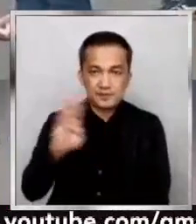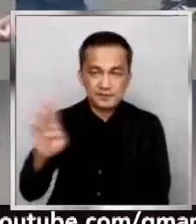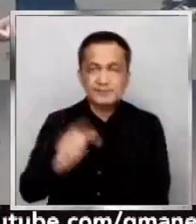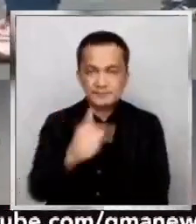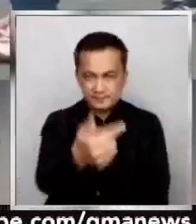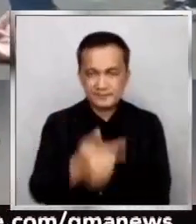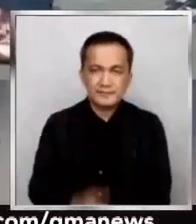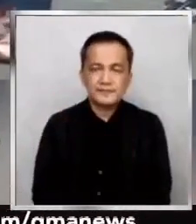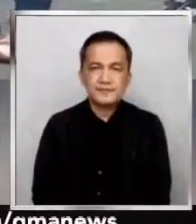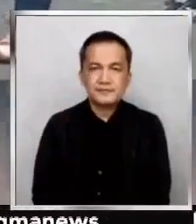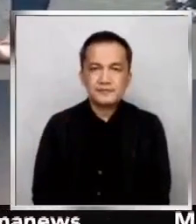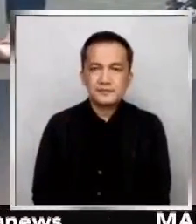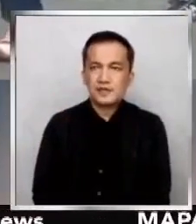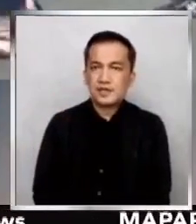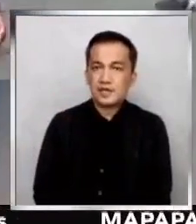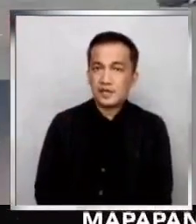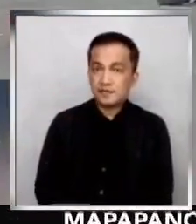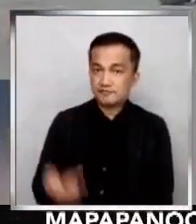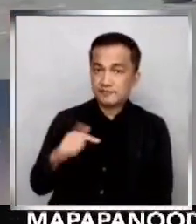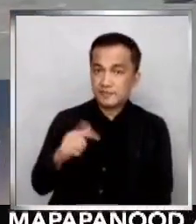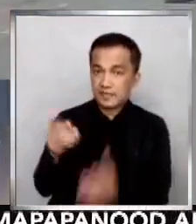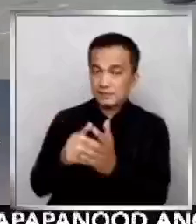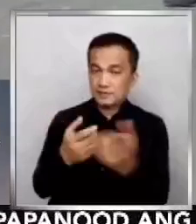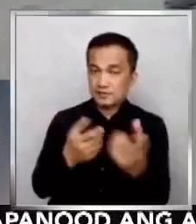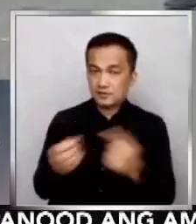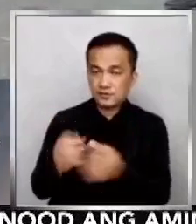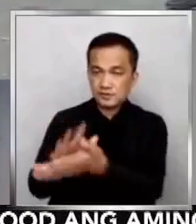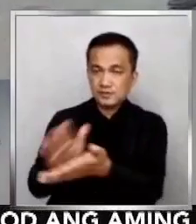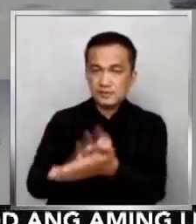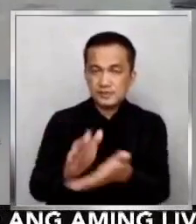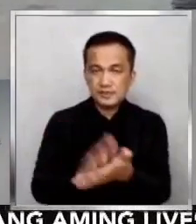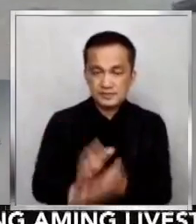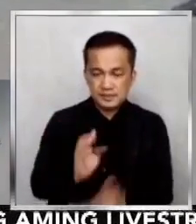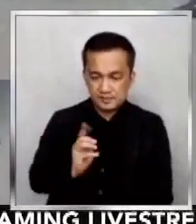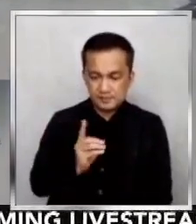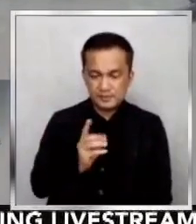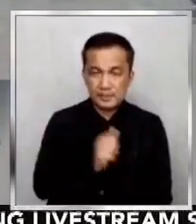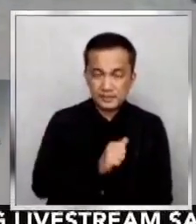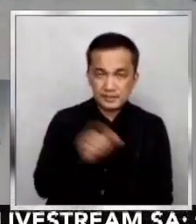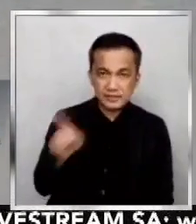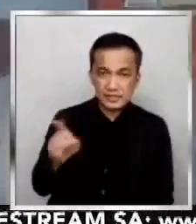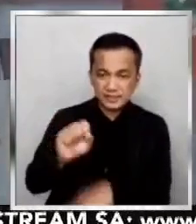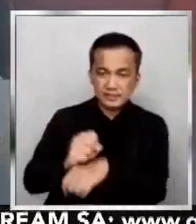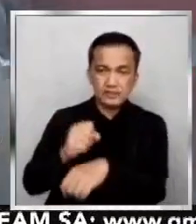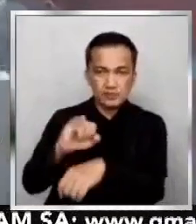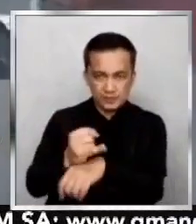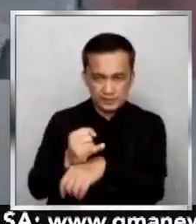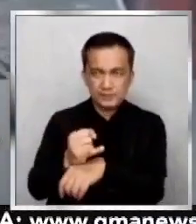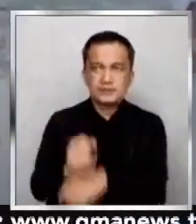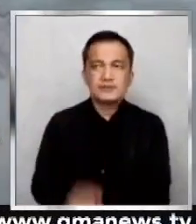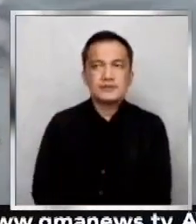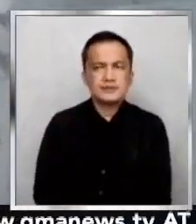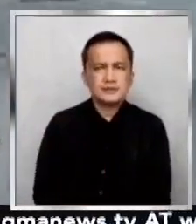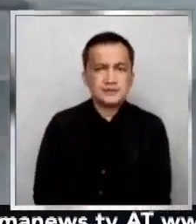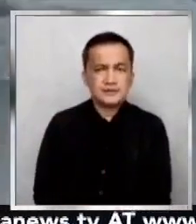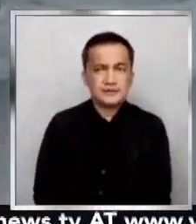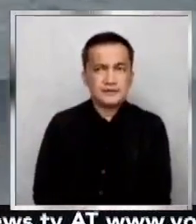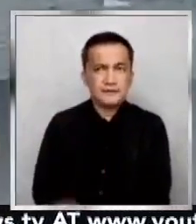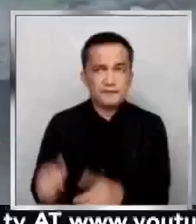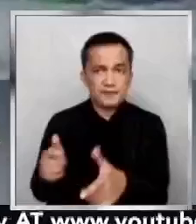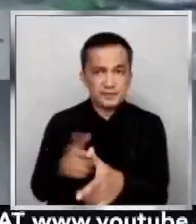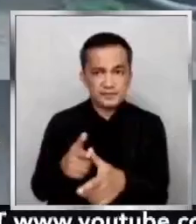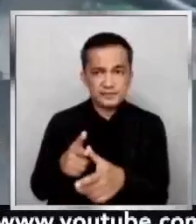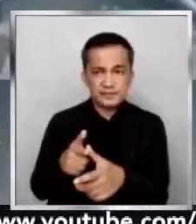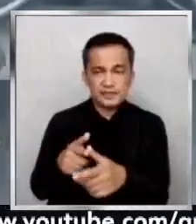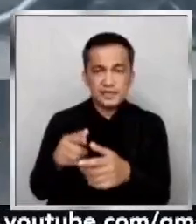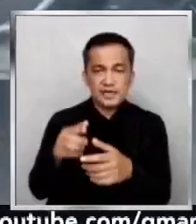Muling nagsagawa ng clearing operations ang MMDA Task Force Special Operations sa San Juan City. Unang sinuyod ng MMDA ang